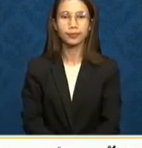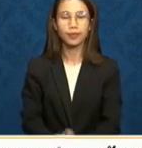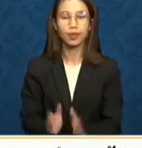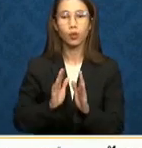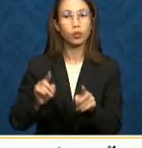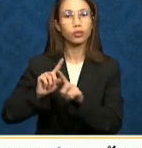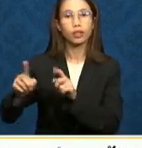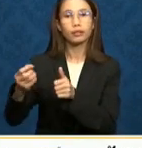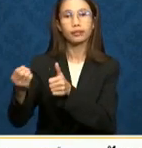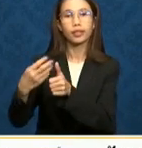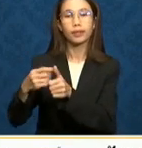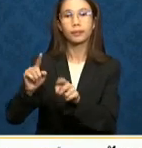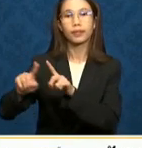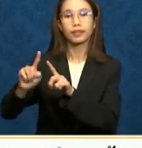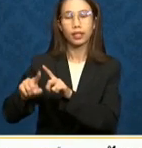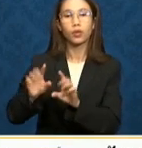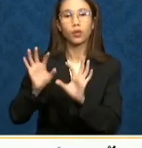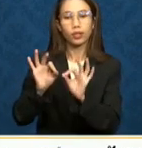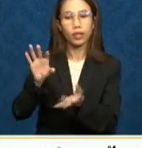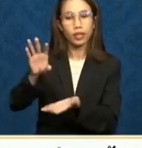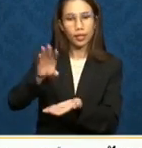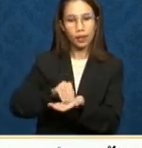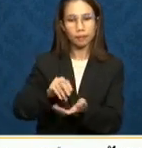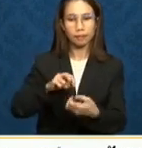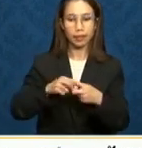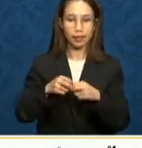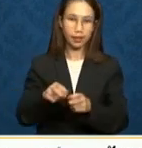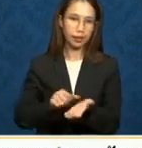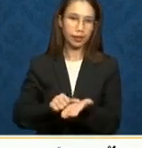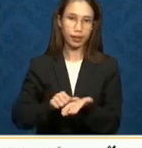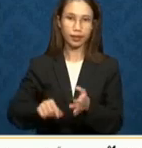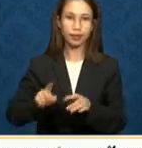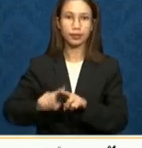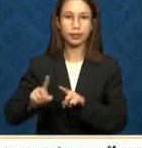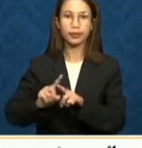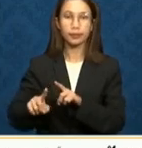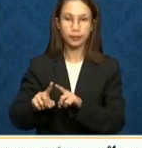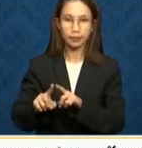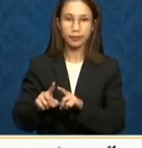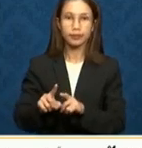รือชี้แนะมานะครับก็จะรับไปดูแลและแก้ไขให้เป็น